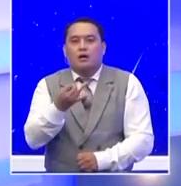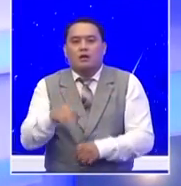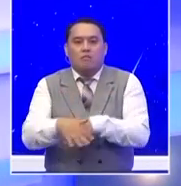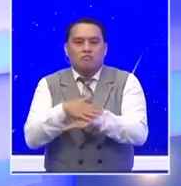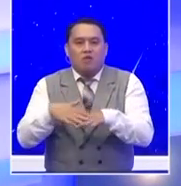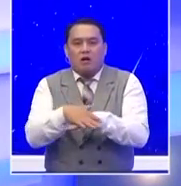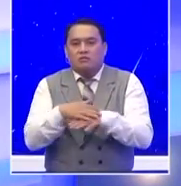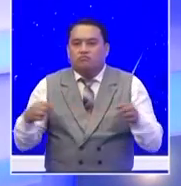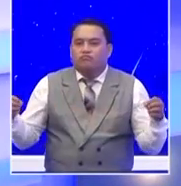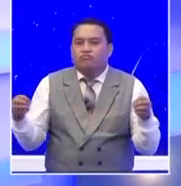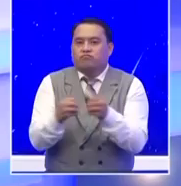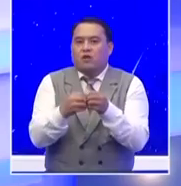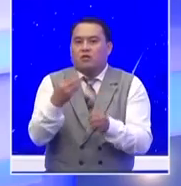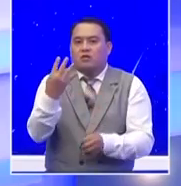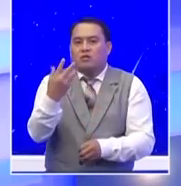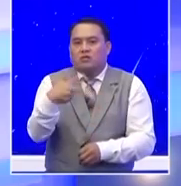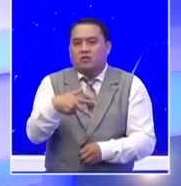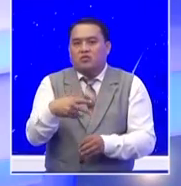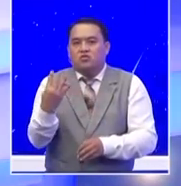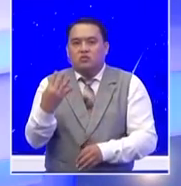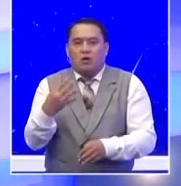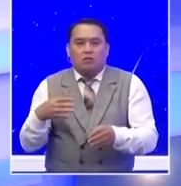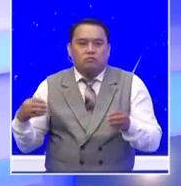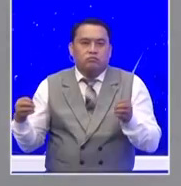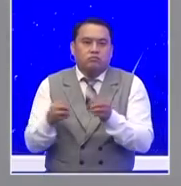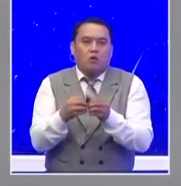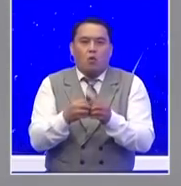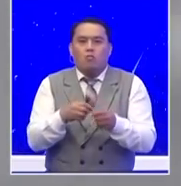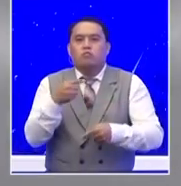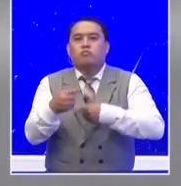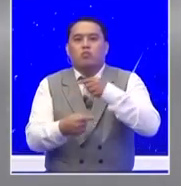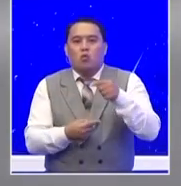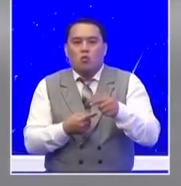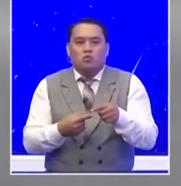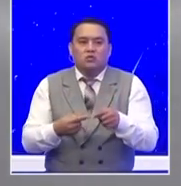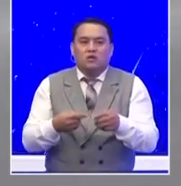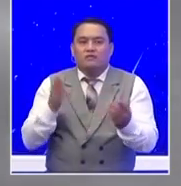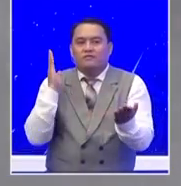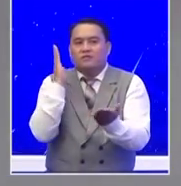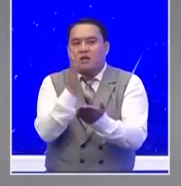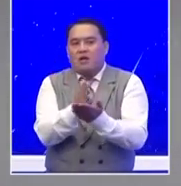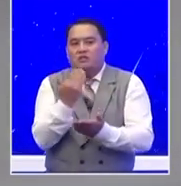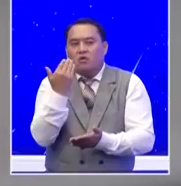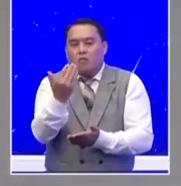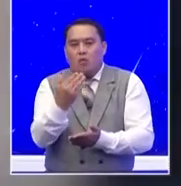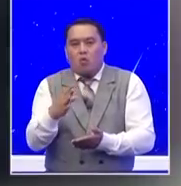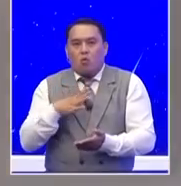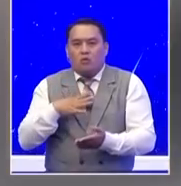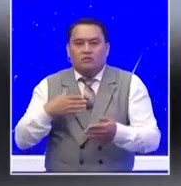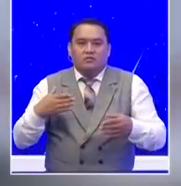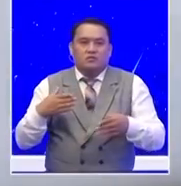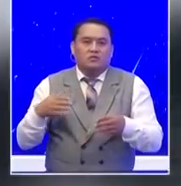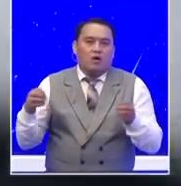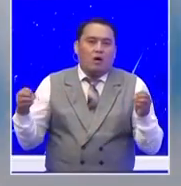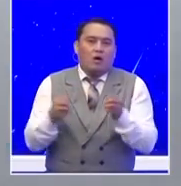ДТП в Алматы. 34-летний водитель совершил наезд на бордюр, после чего, выехав на полосу встречного движения, допустил столкновение